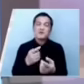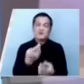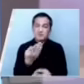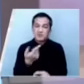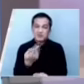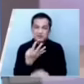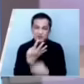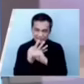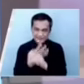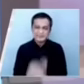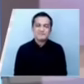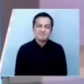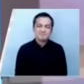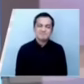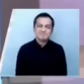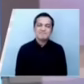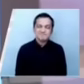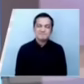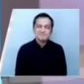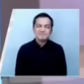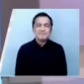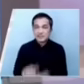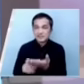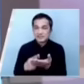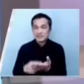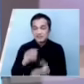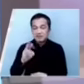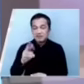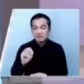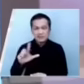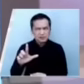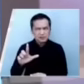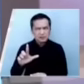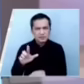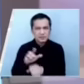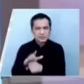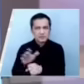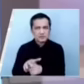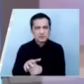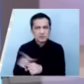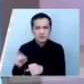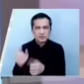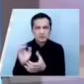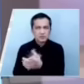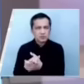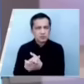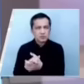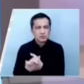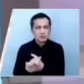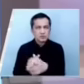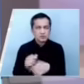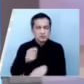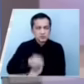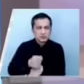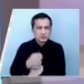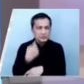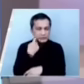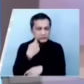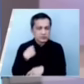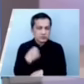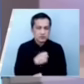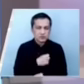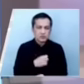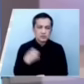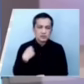natalakay ang usapin ng marital rape rape sa pagitan ng magasawa sa pagdinig ng senado kan siador robin